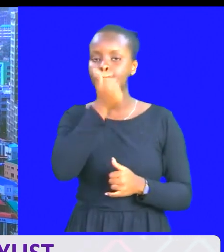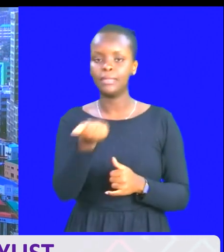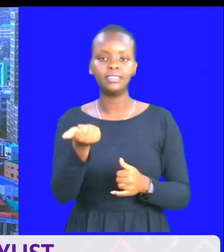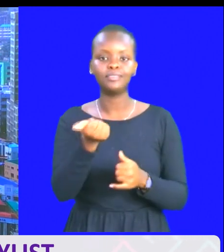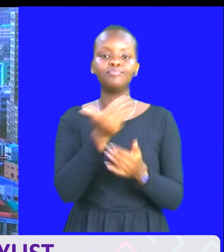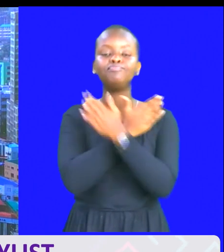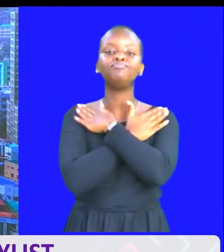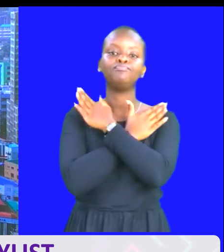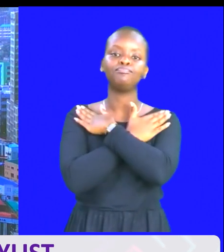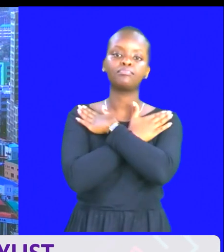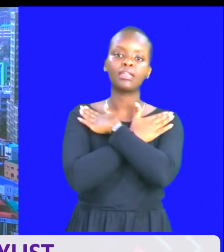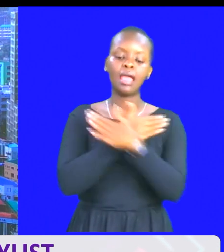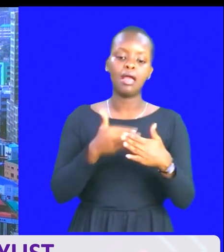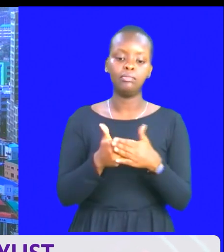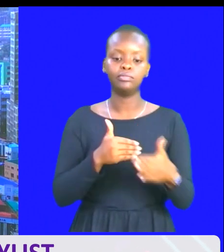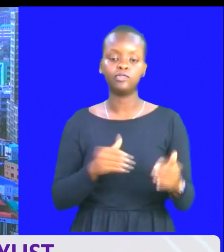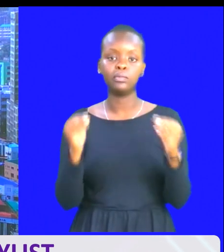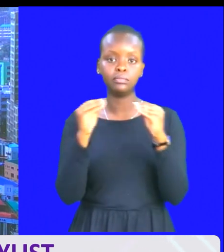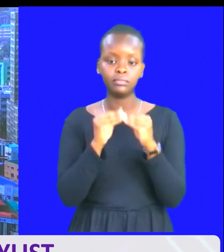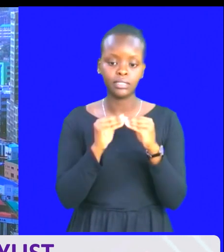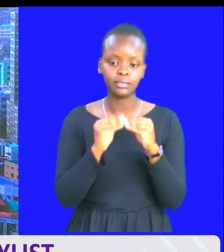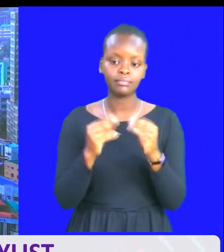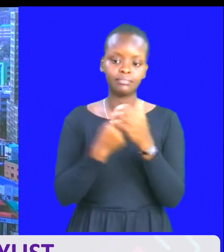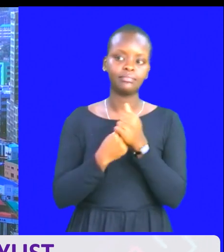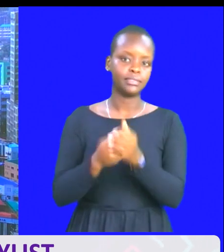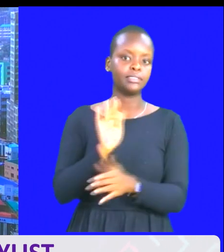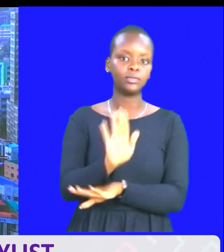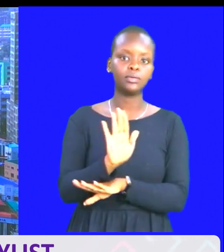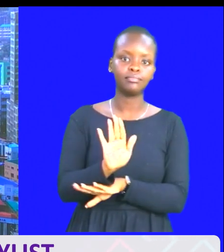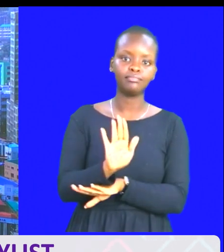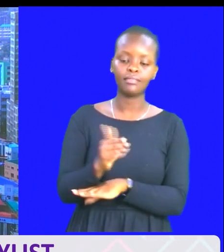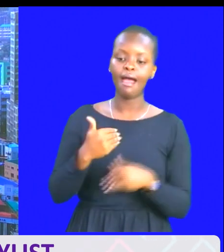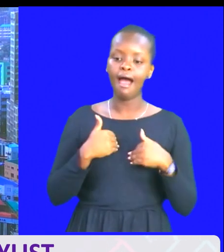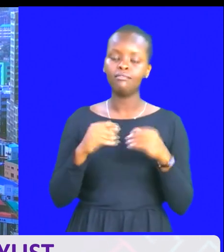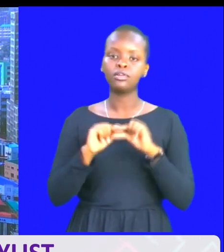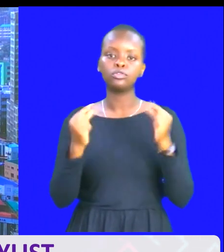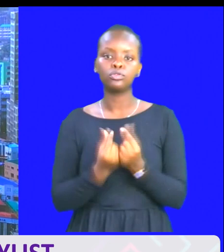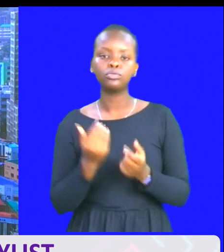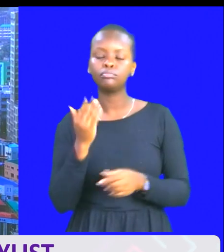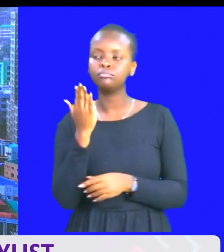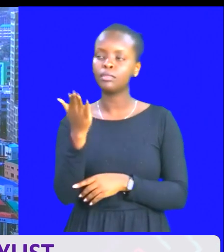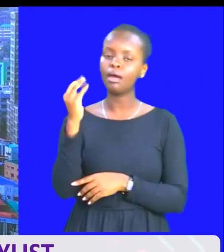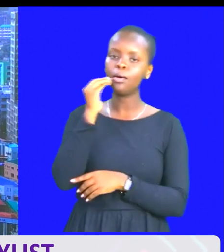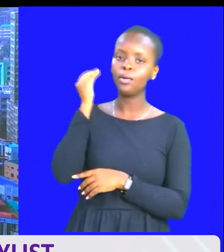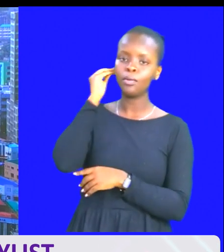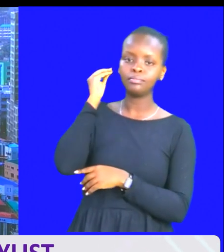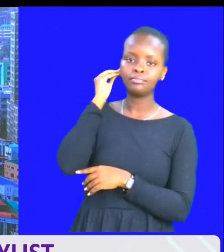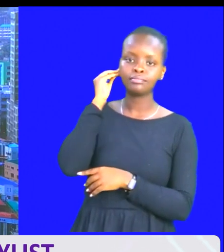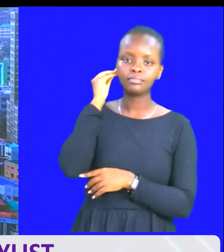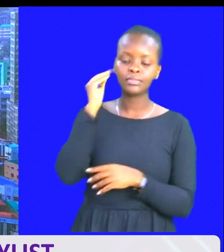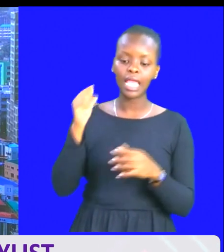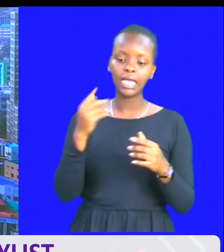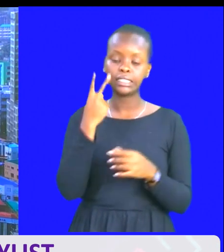Wajasa, ninguweza kuwa before ato upate na mtu wako. Ndiyo, ulikuwa na mbugi yako pale mtaani, ulikuwa na nini. Maybe your friends did not see the potential in